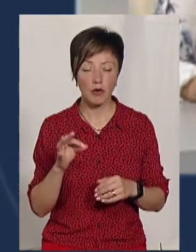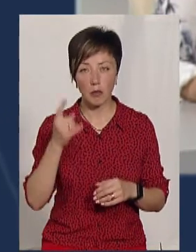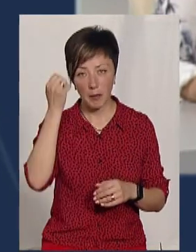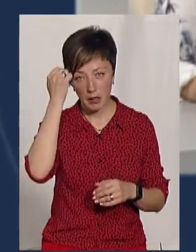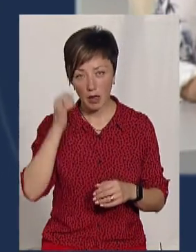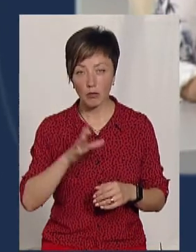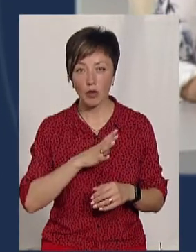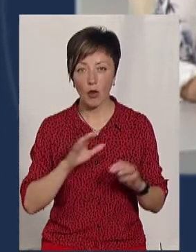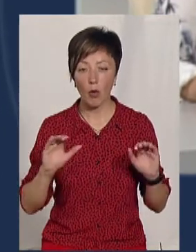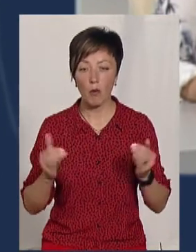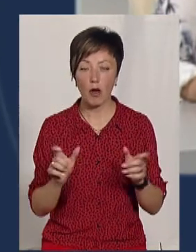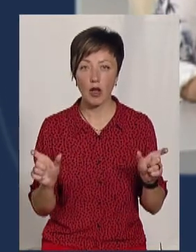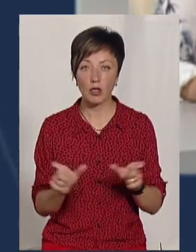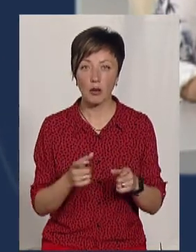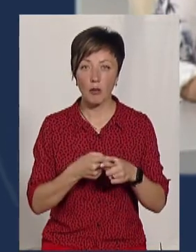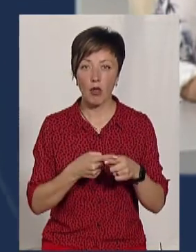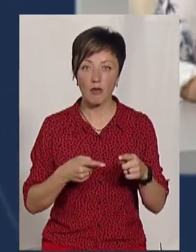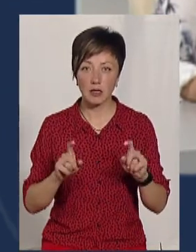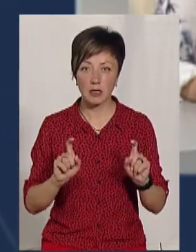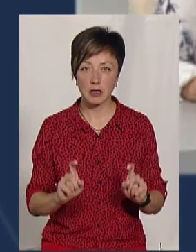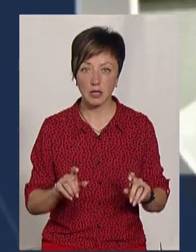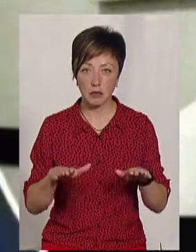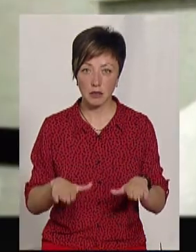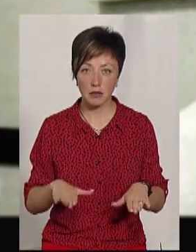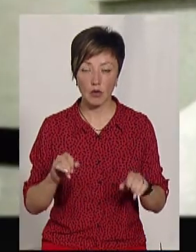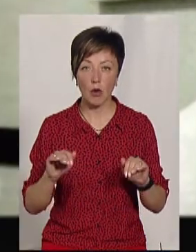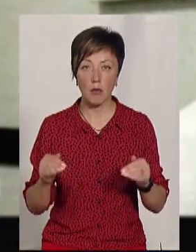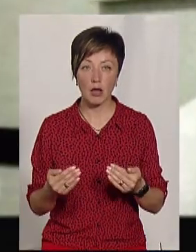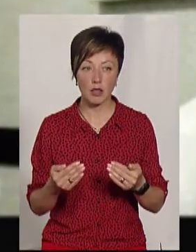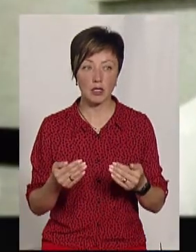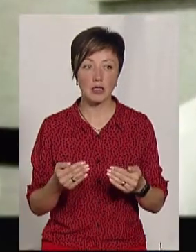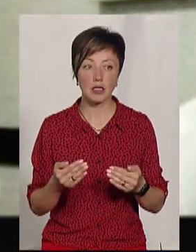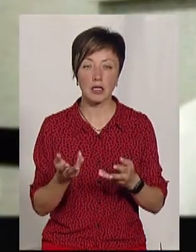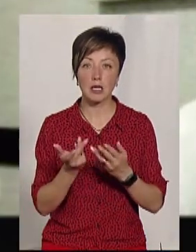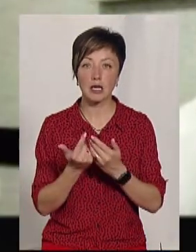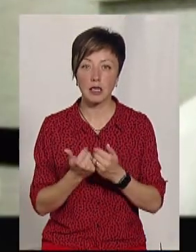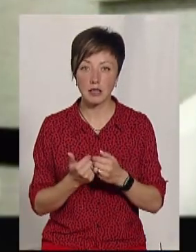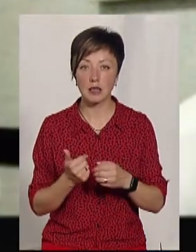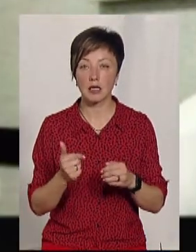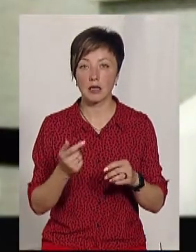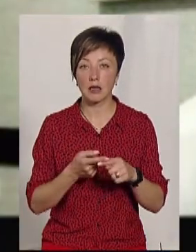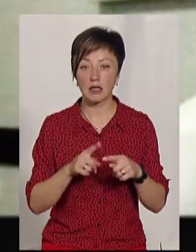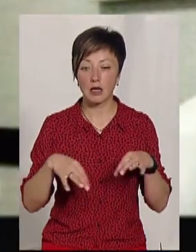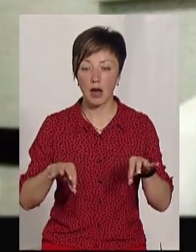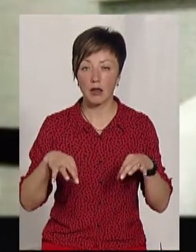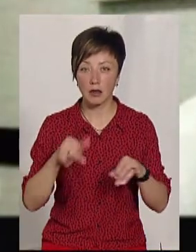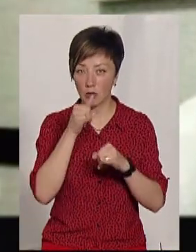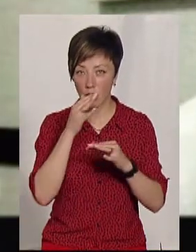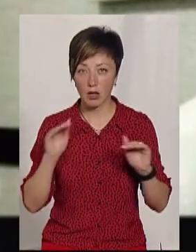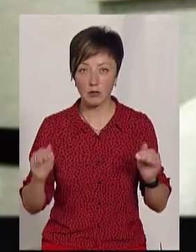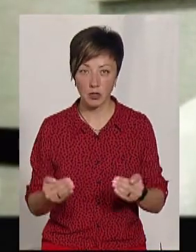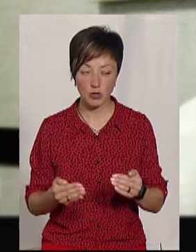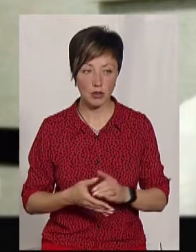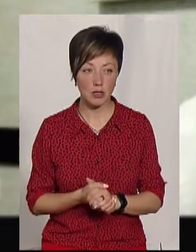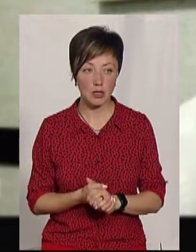ж пам'ятаєте, що були обмеження, що тільки була половина сидячих місць, потім були обмеження, що тільки сидячі місця, тобто кількість транспорту не могла